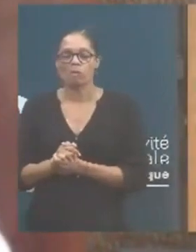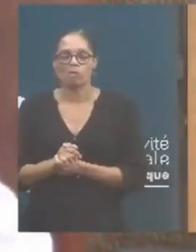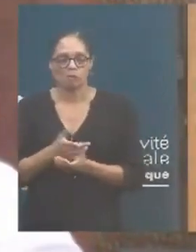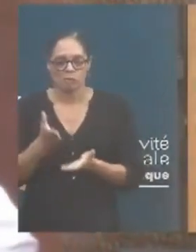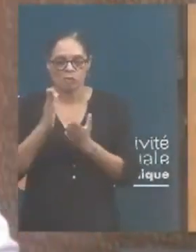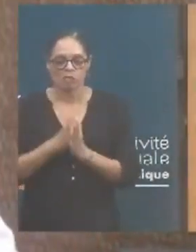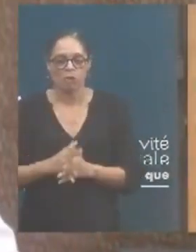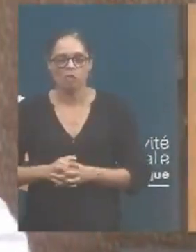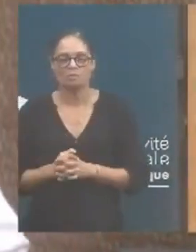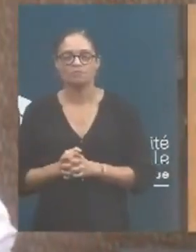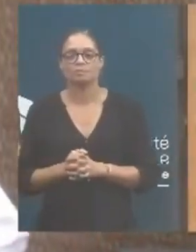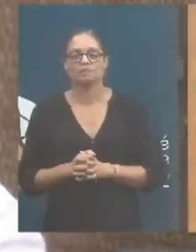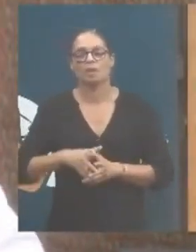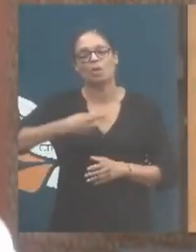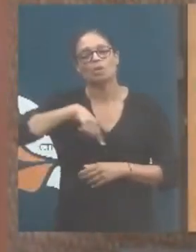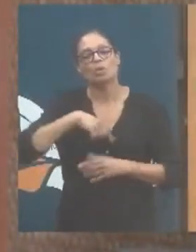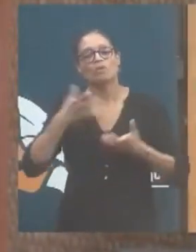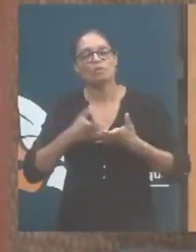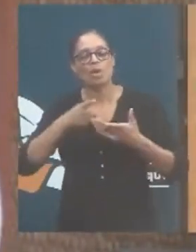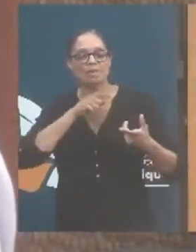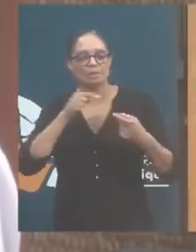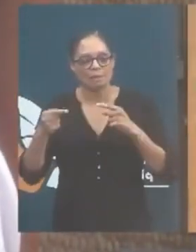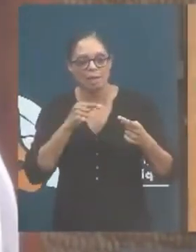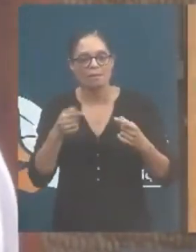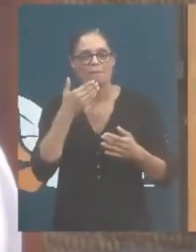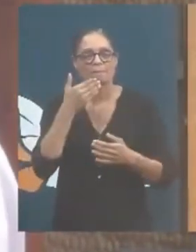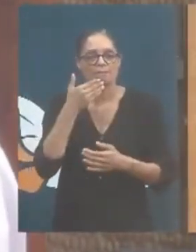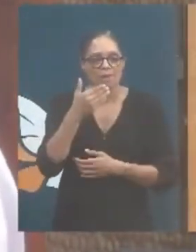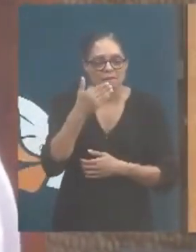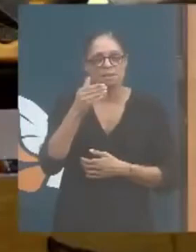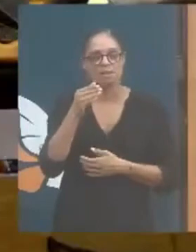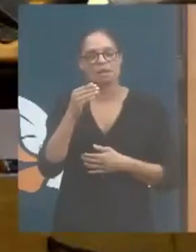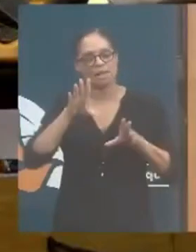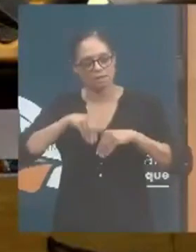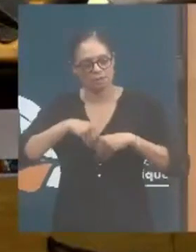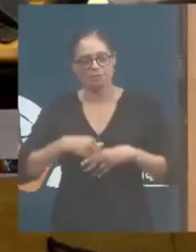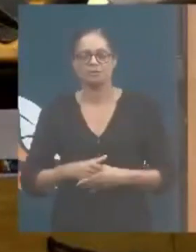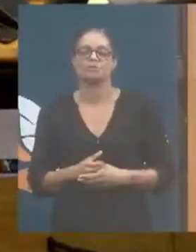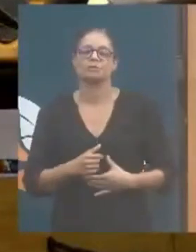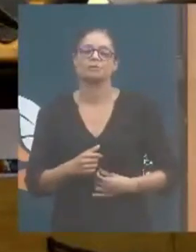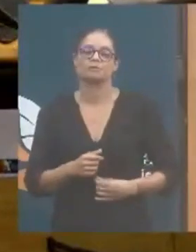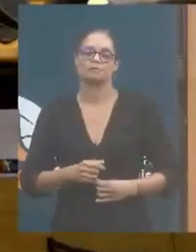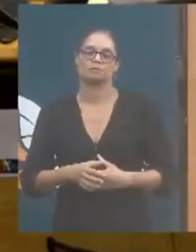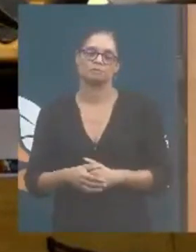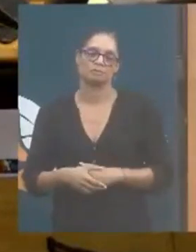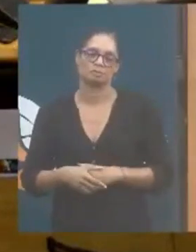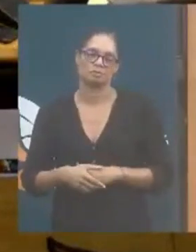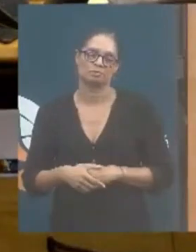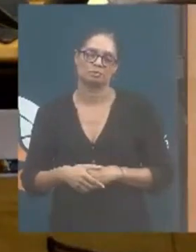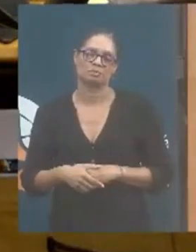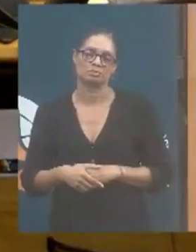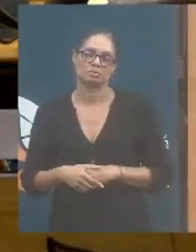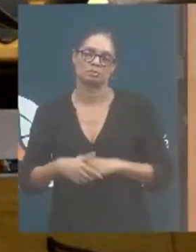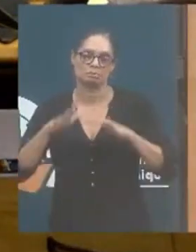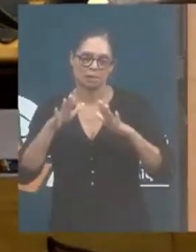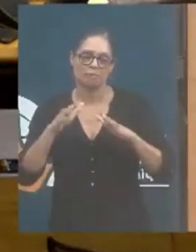Merci. Donc, nous avons souhaité qu'il y ait un débat. Je vous remercie de l'avoir accordé. Évidemment, il se fait un peu tard. Mais je dois